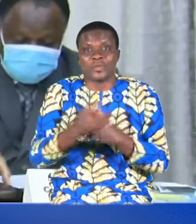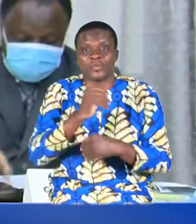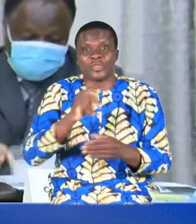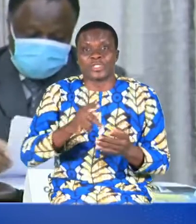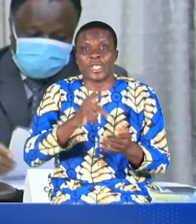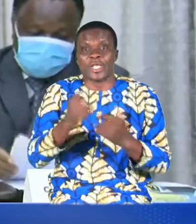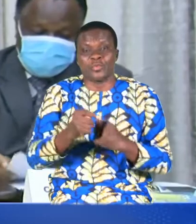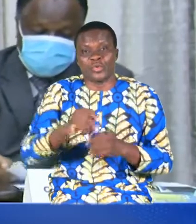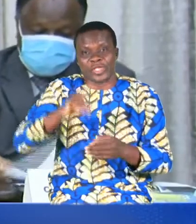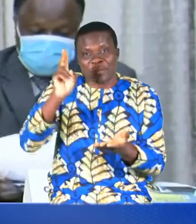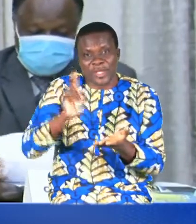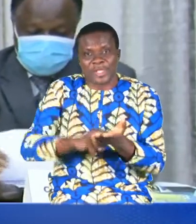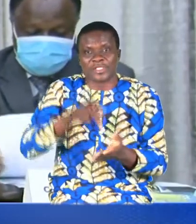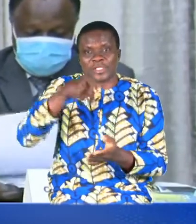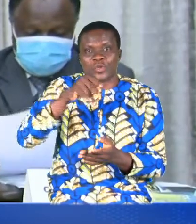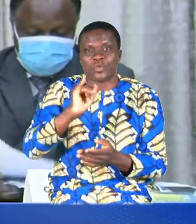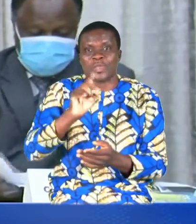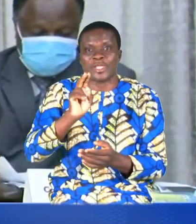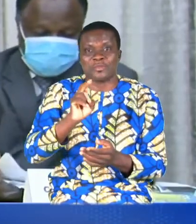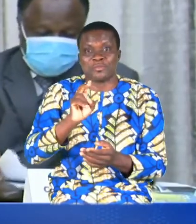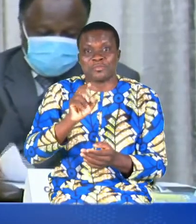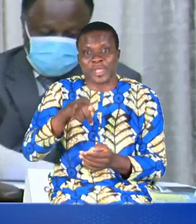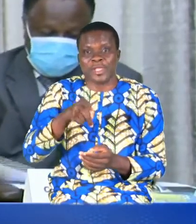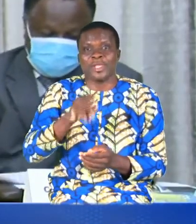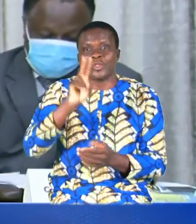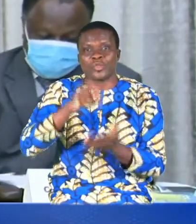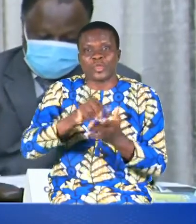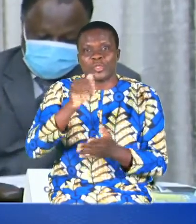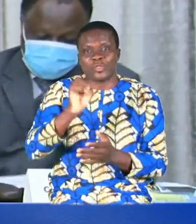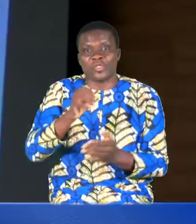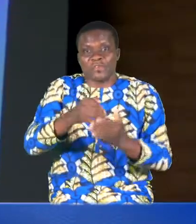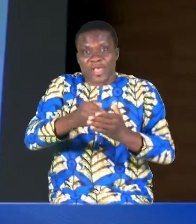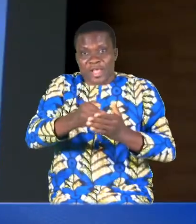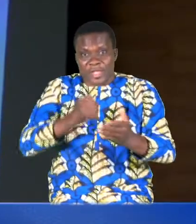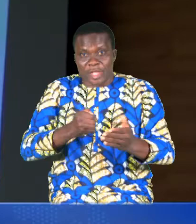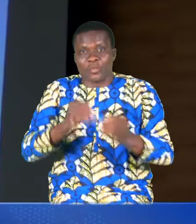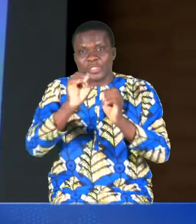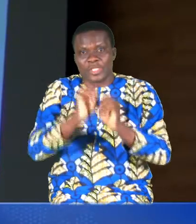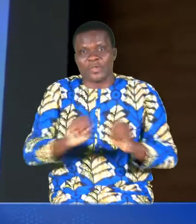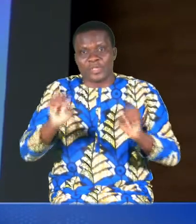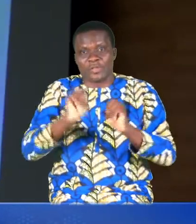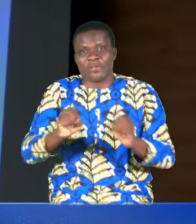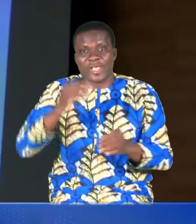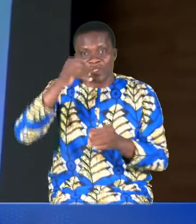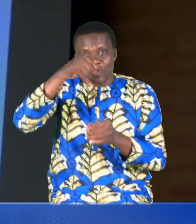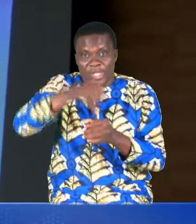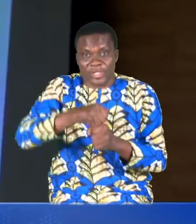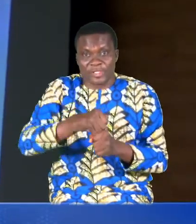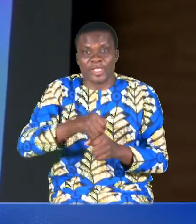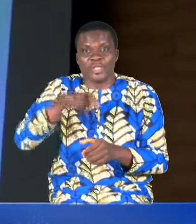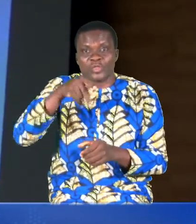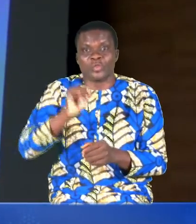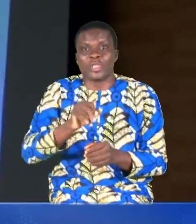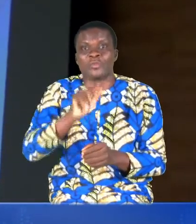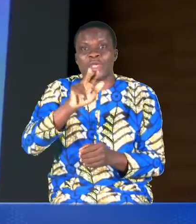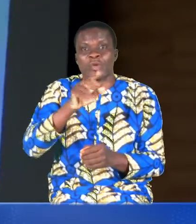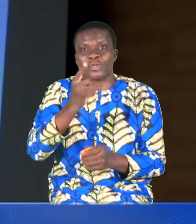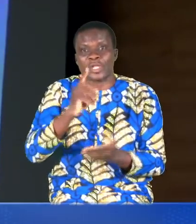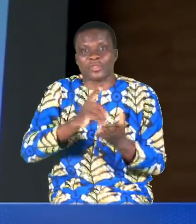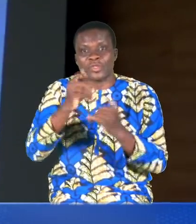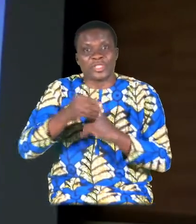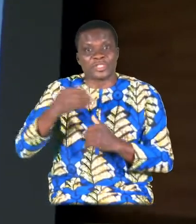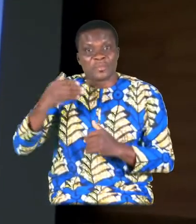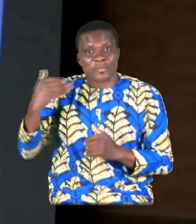programmes inscrits au PIP 2019. En amont, il s'agit d'une évaluation externe du PIP au 31 décembre